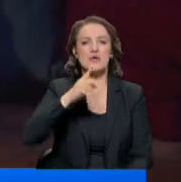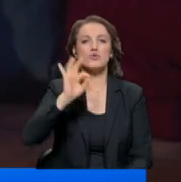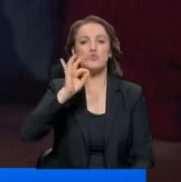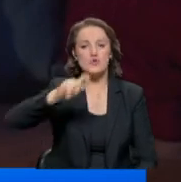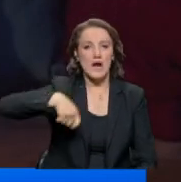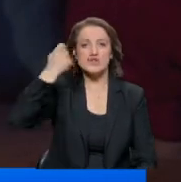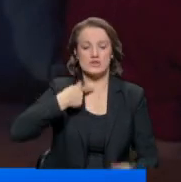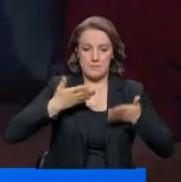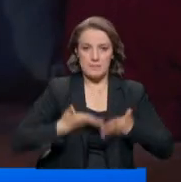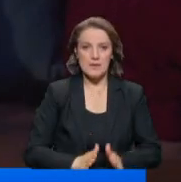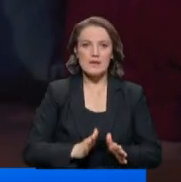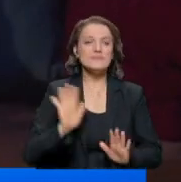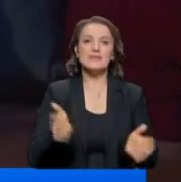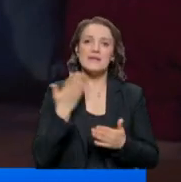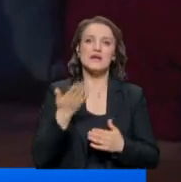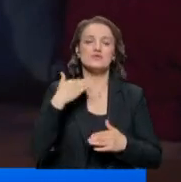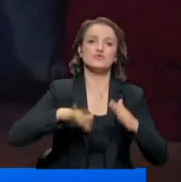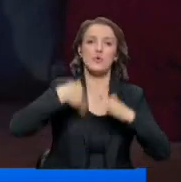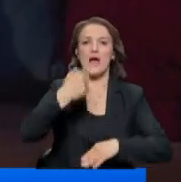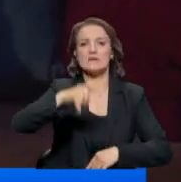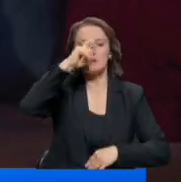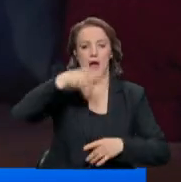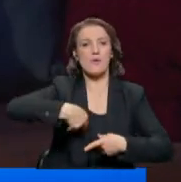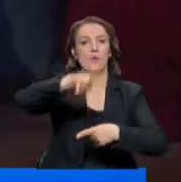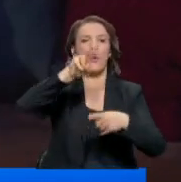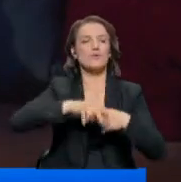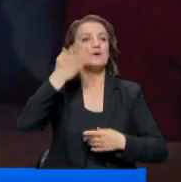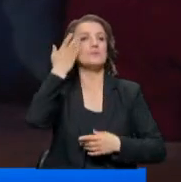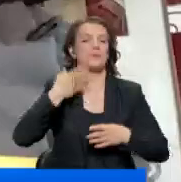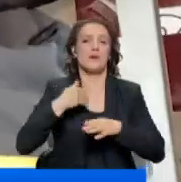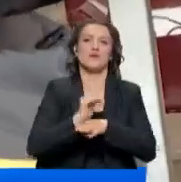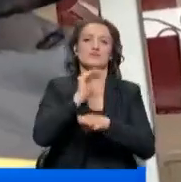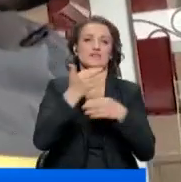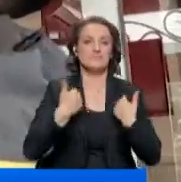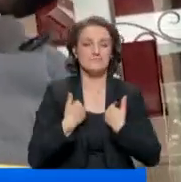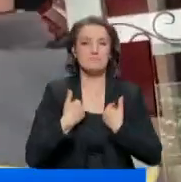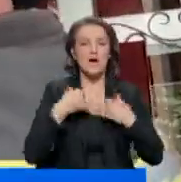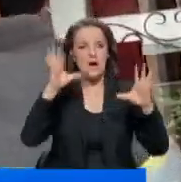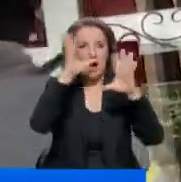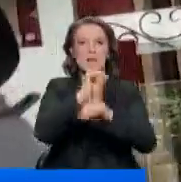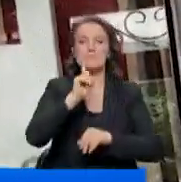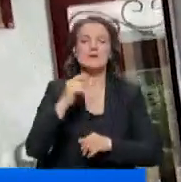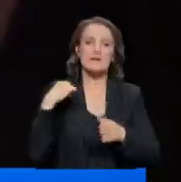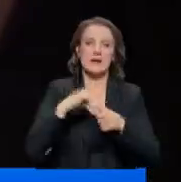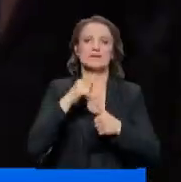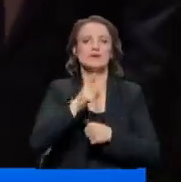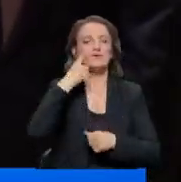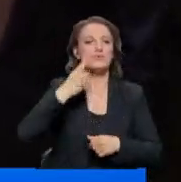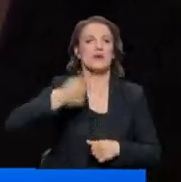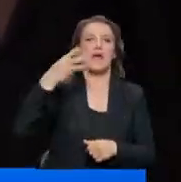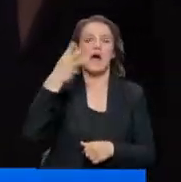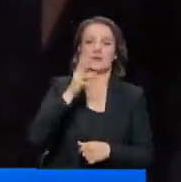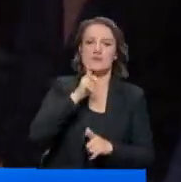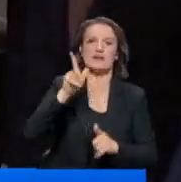kaşıkla doğdum ne de sonradan saraylara yerleşip sefa içinde yaşadım. Karanlıktan bir kez daha Cumhurbaşkanı